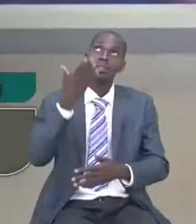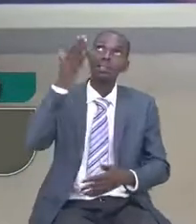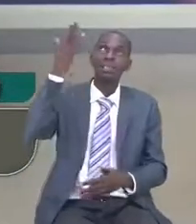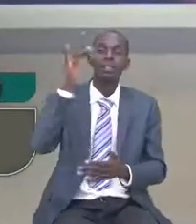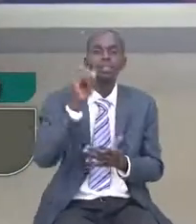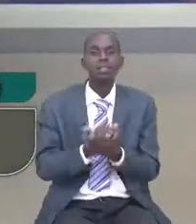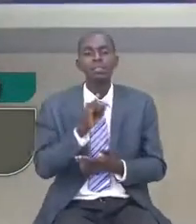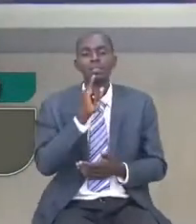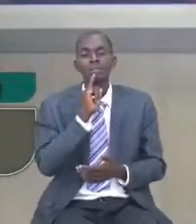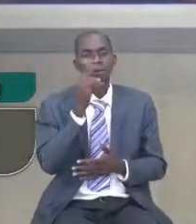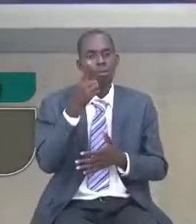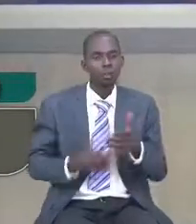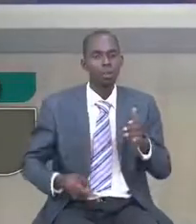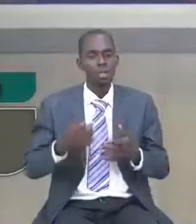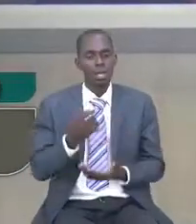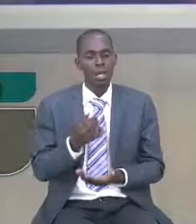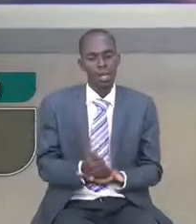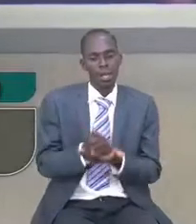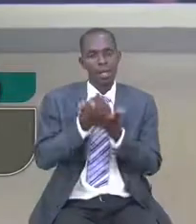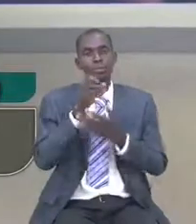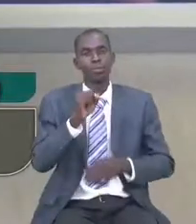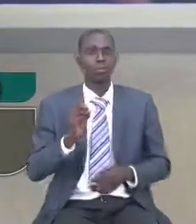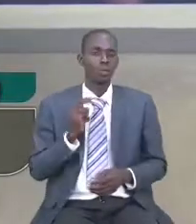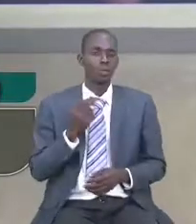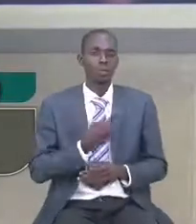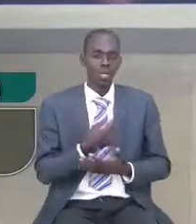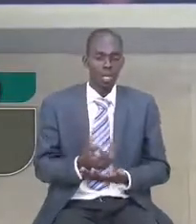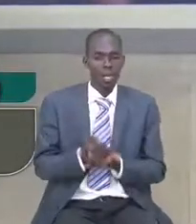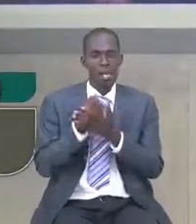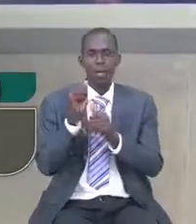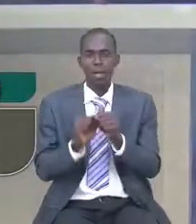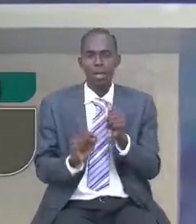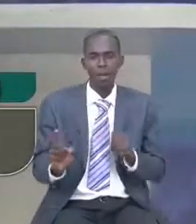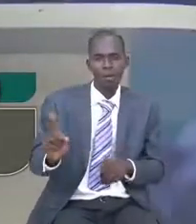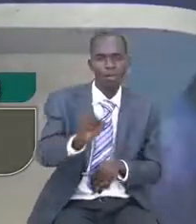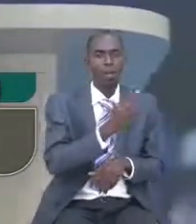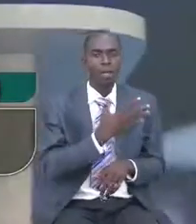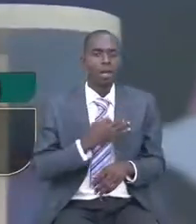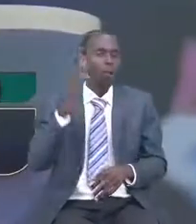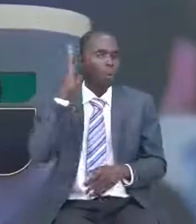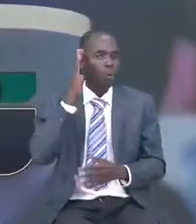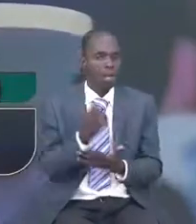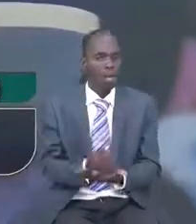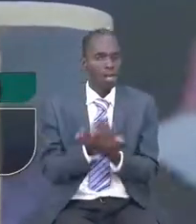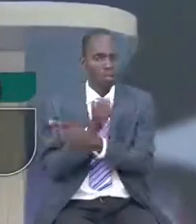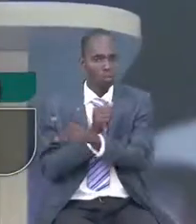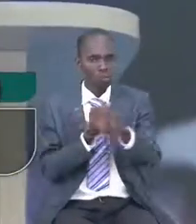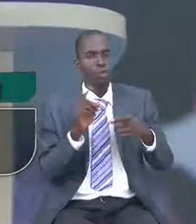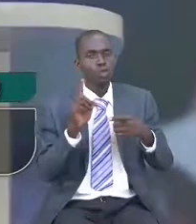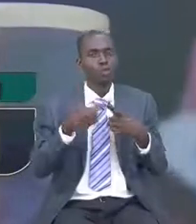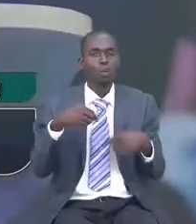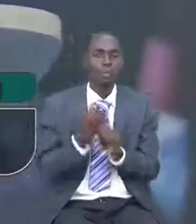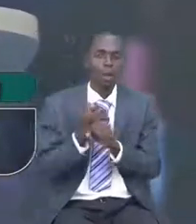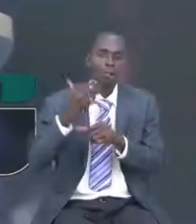C'est ce qui nous aide, qui aide chacun et qui va t'aider à